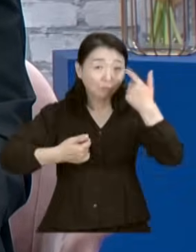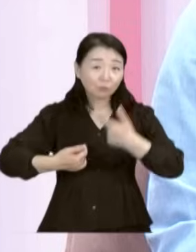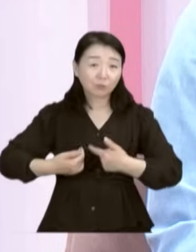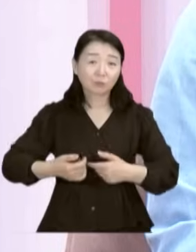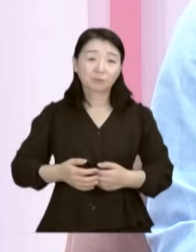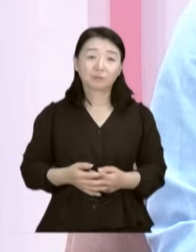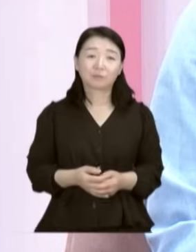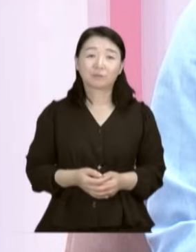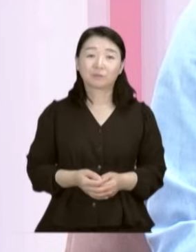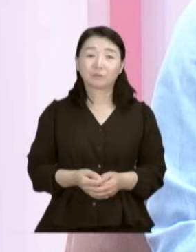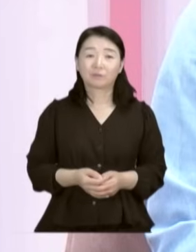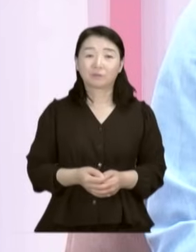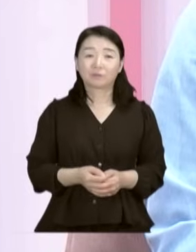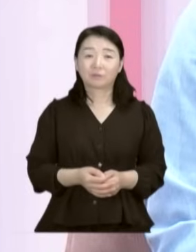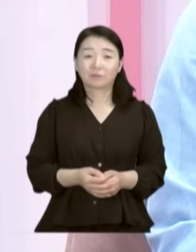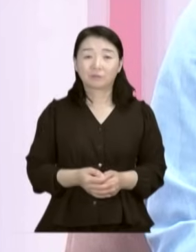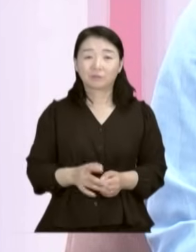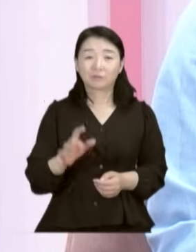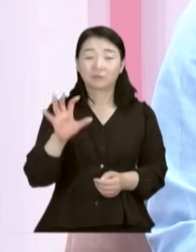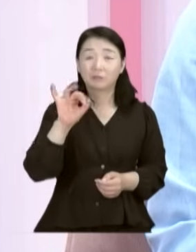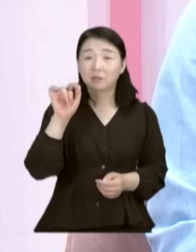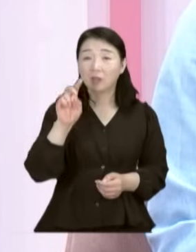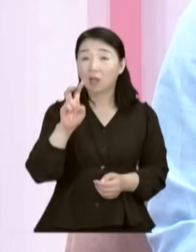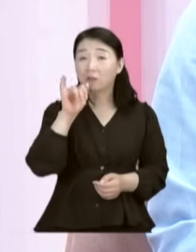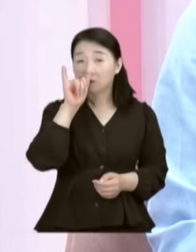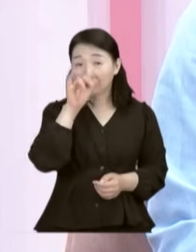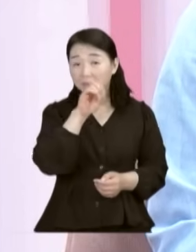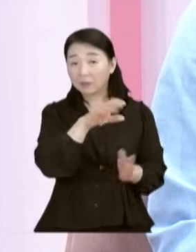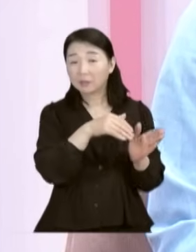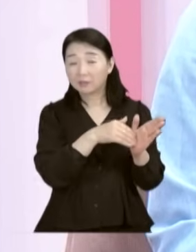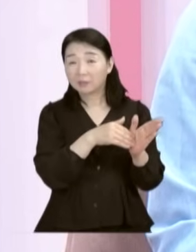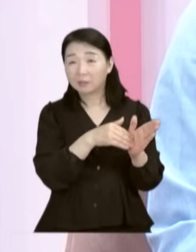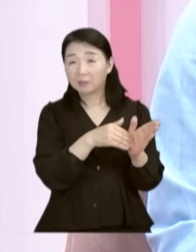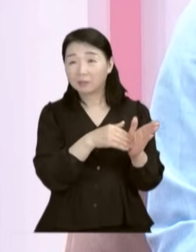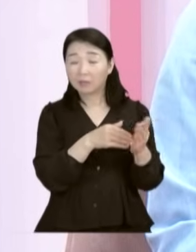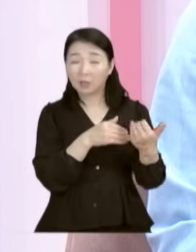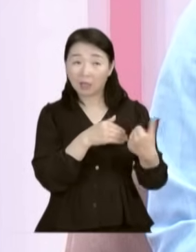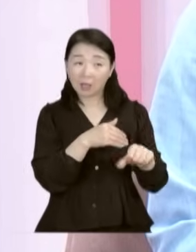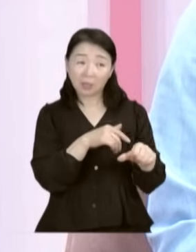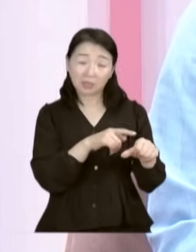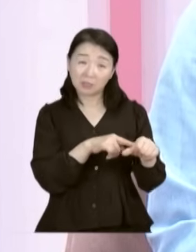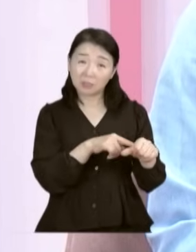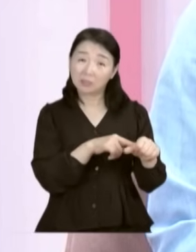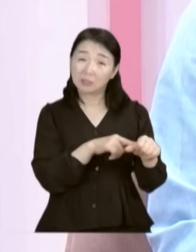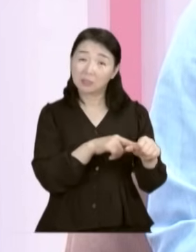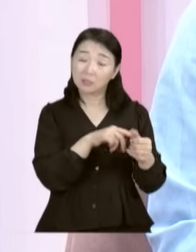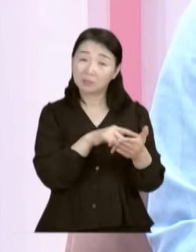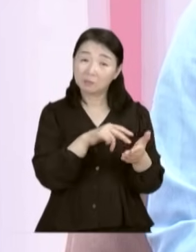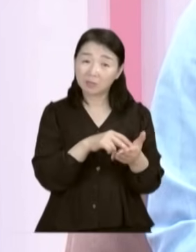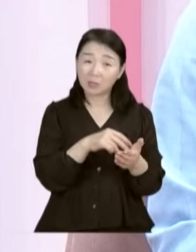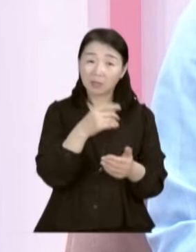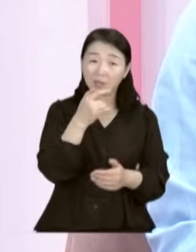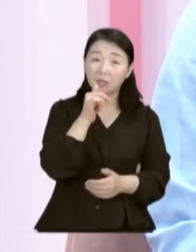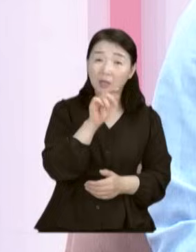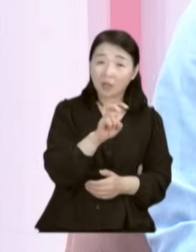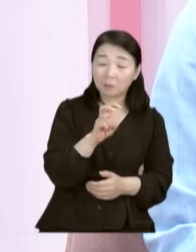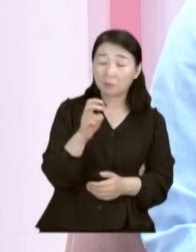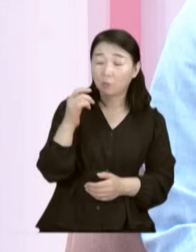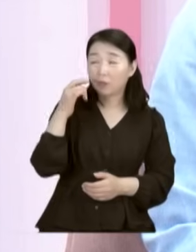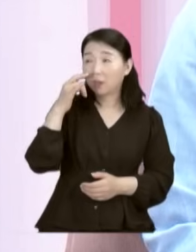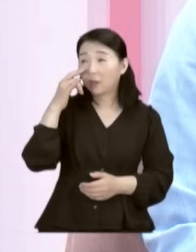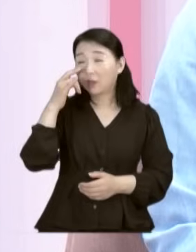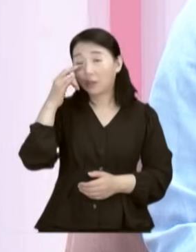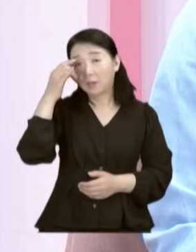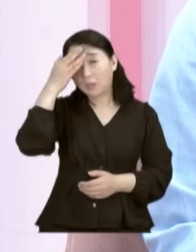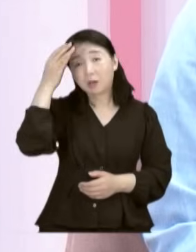건 뭔데 막 물어보더라고요 그래서 아빠 머리에 암이 있대 이렇게 얘기를 했어요 근데 사실 아이들한테 암은 할머니가